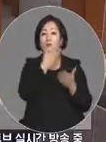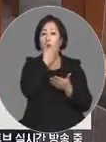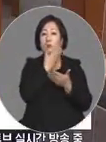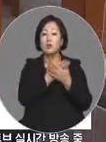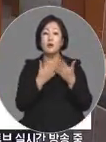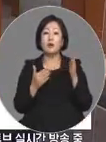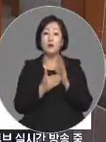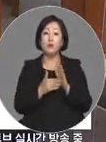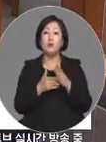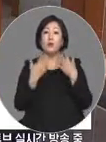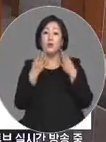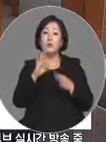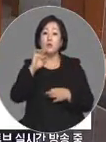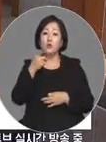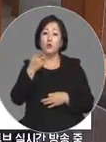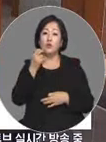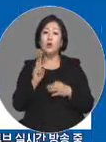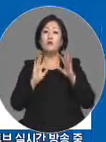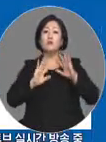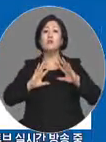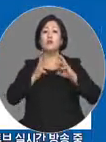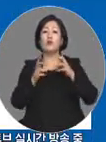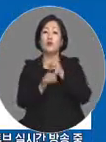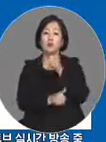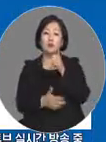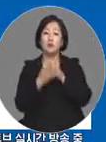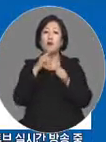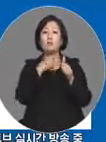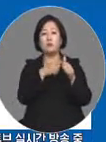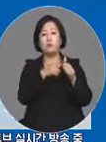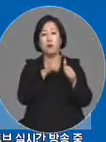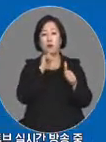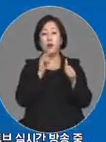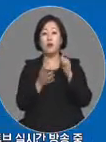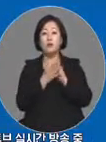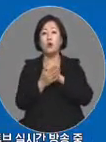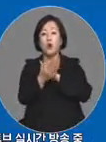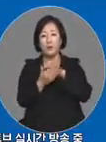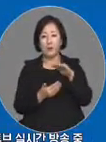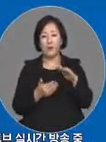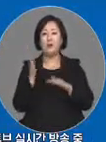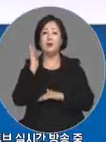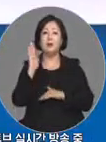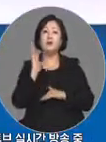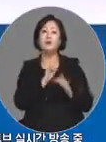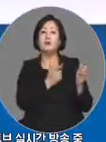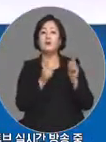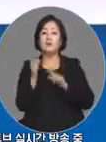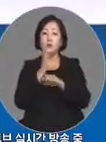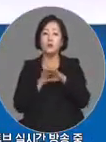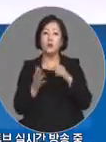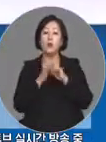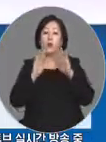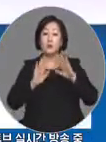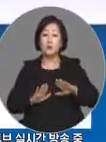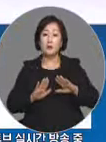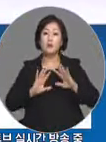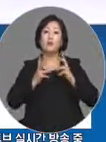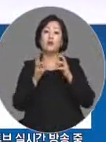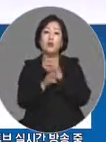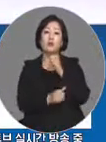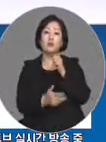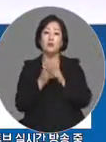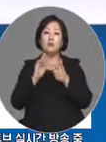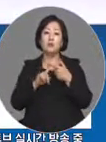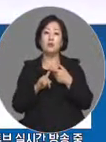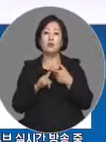김두겸 경선 후보는 현역 의원들의 출마를 비판하며 일찌감치 여론몰이에 나섰습니다. 현재 국회의원이